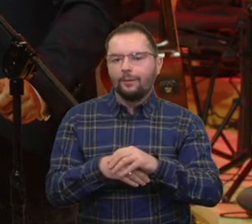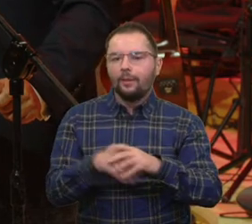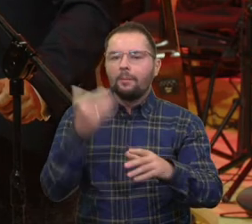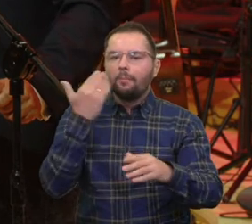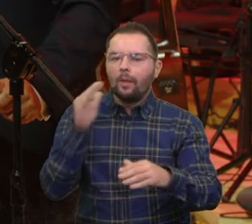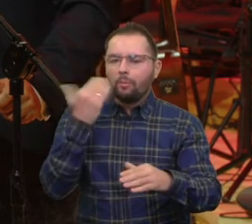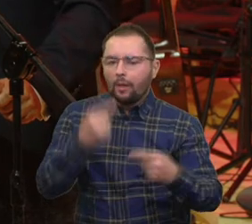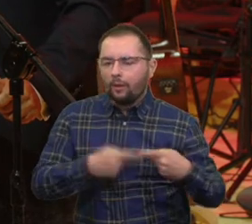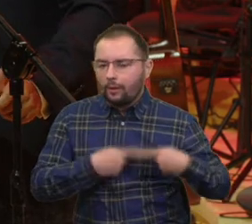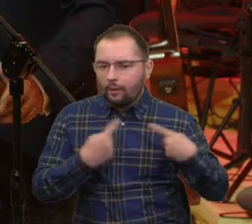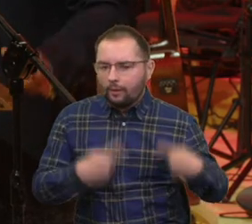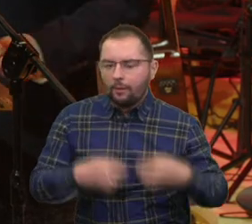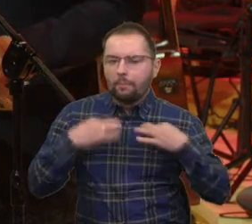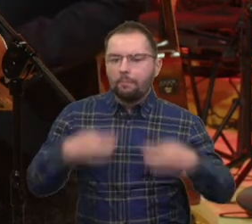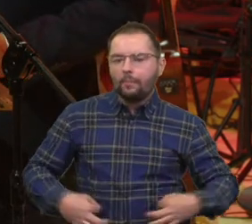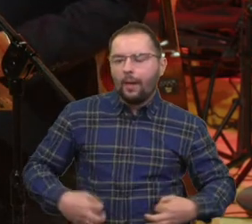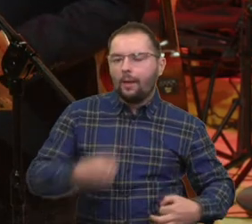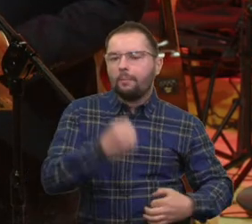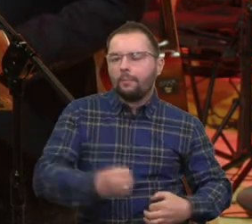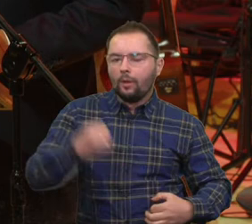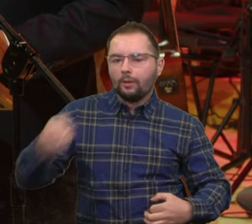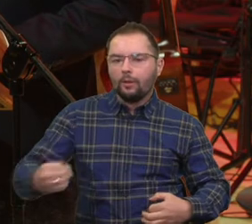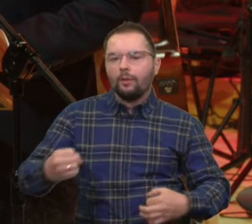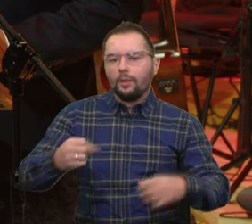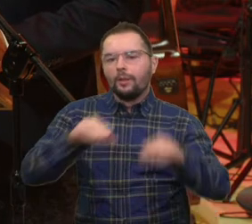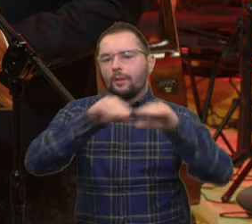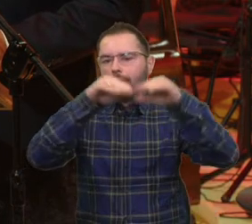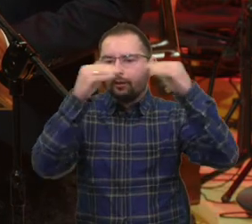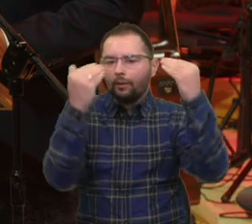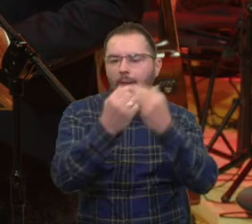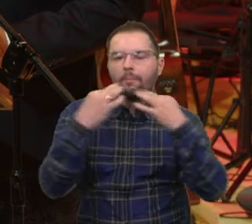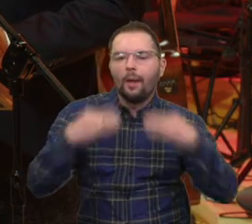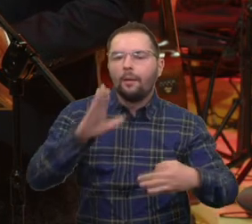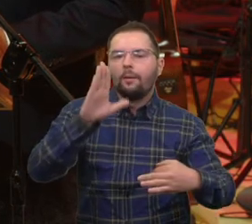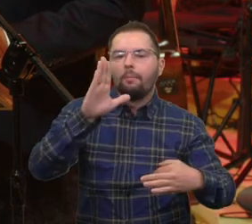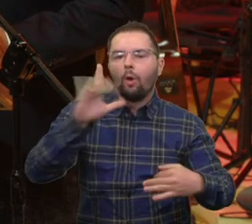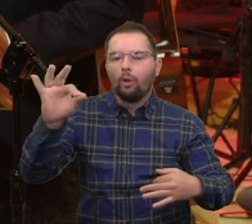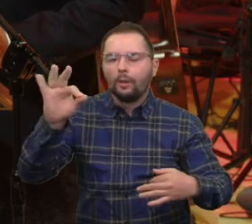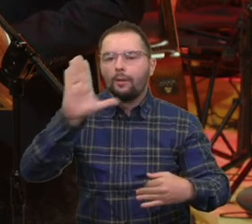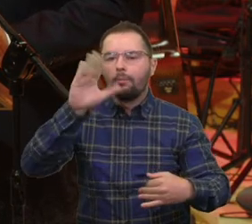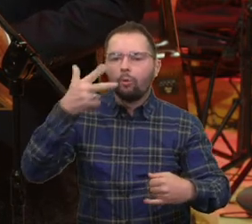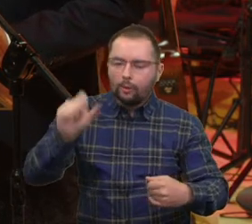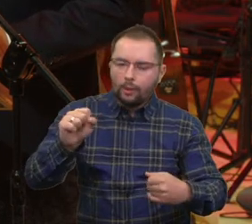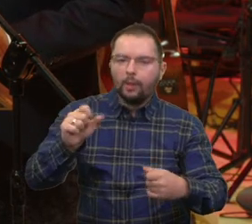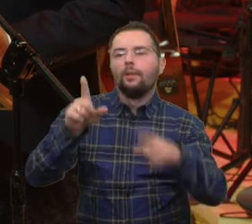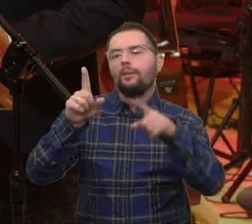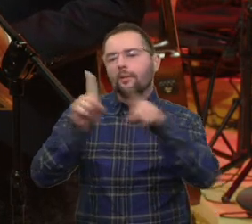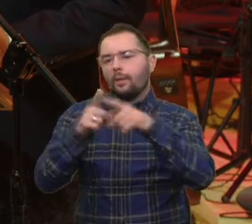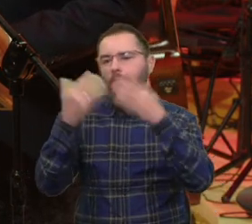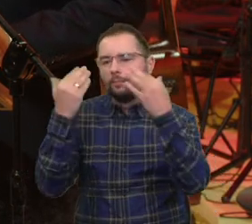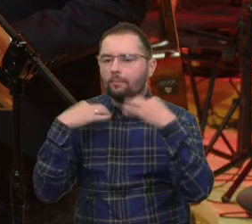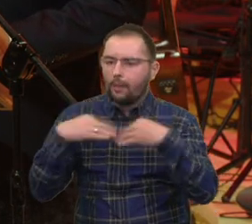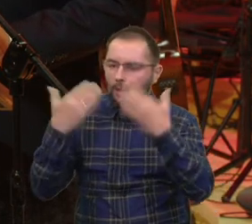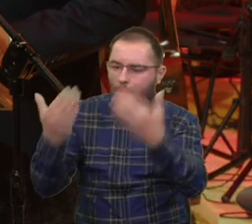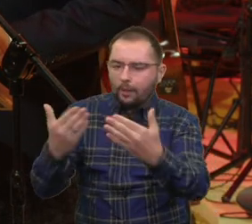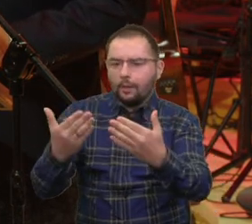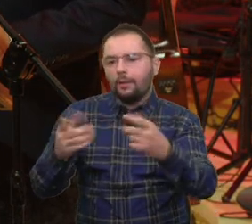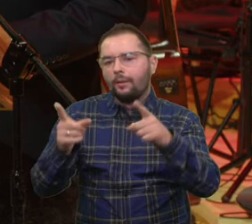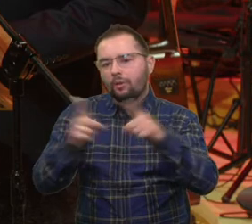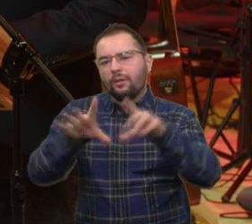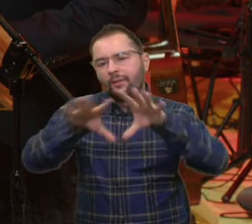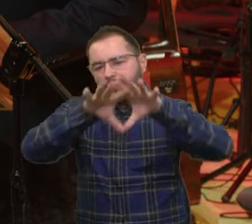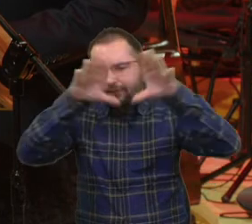Bardzo serdecznie witamy posła na Sejm Rzeczpospolitej Polskiej, pana Borysa Budkę. Na ręce pana posła kierujemy powitania dla